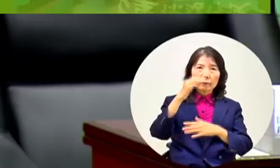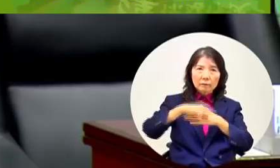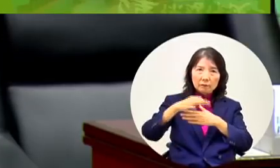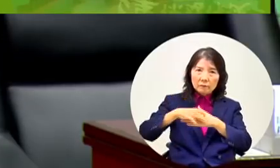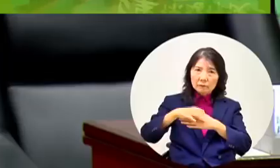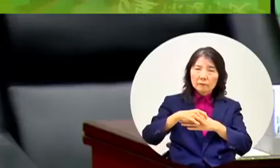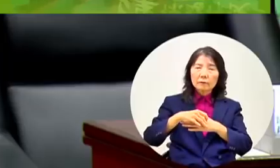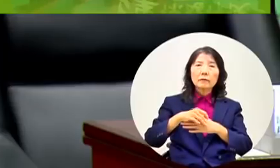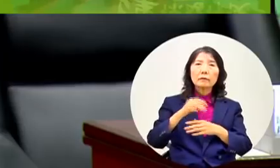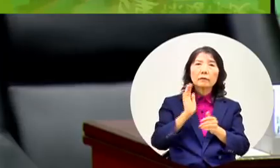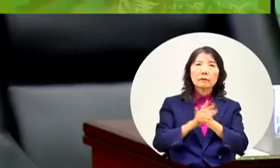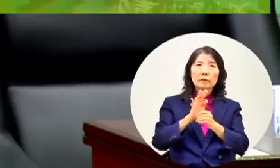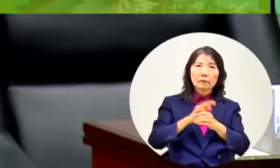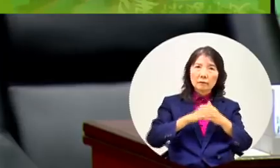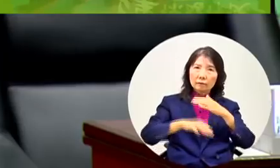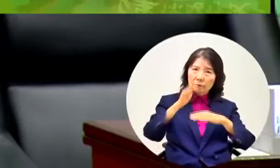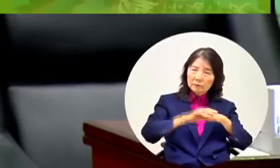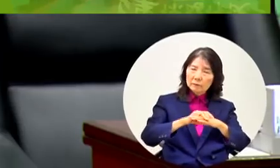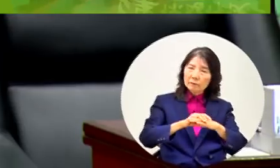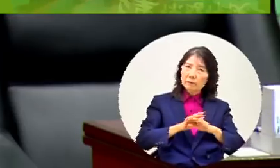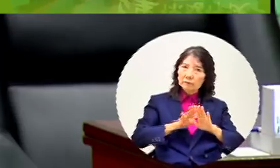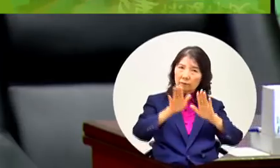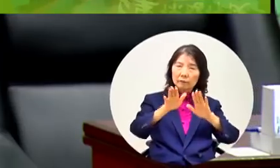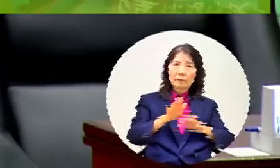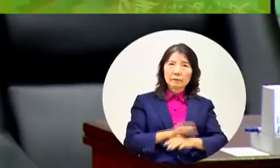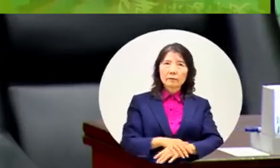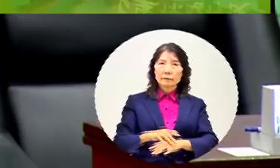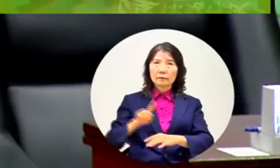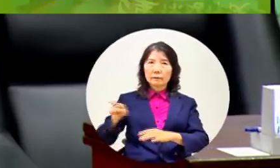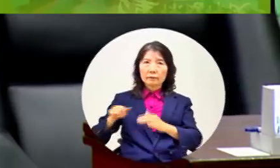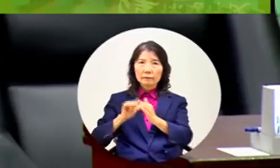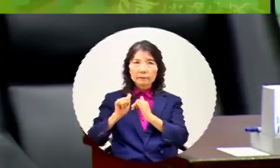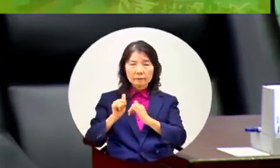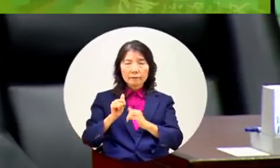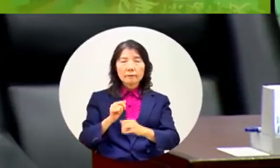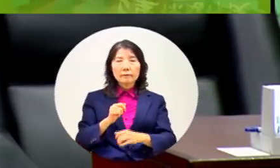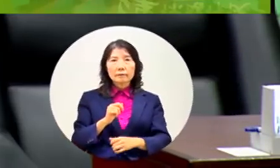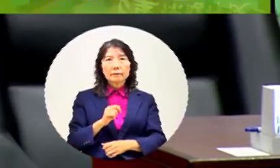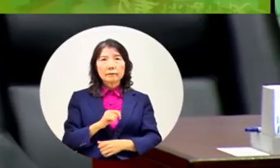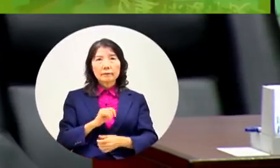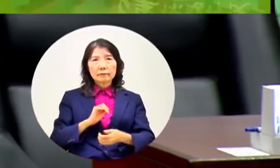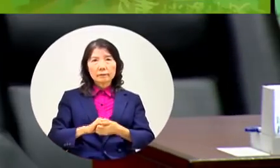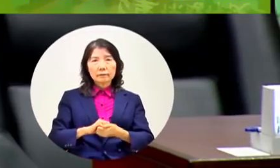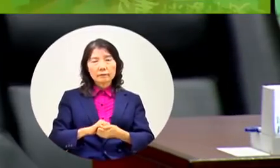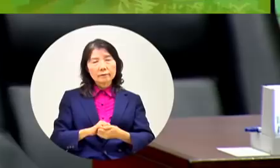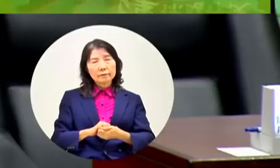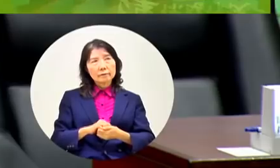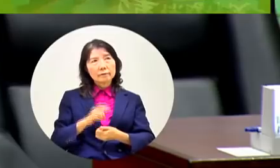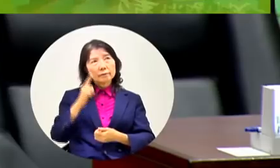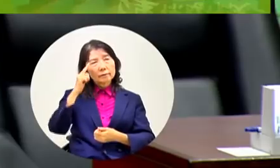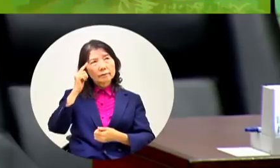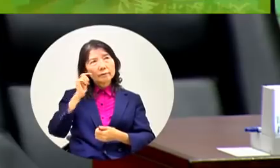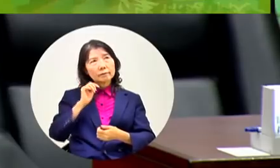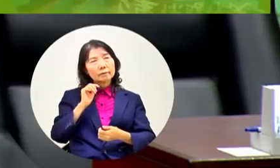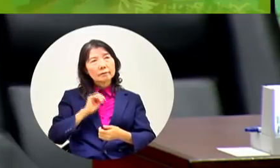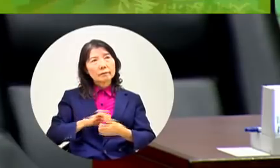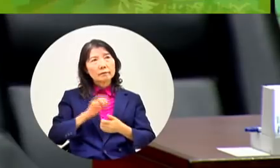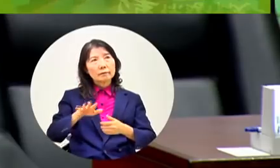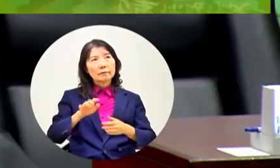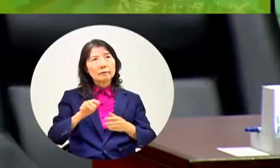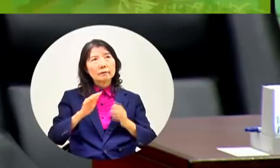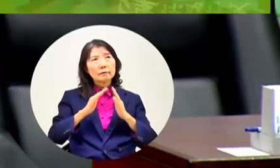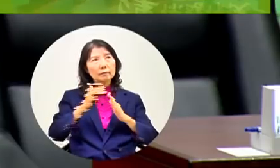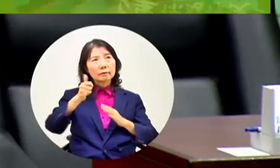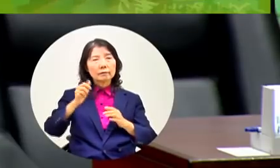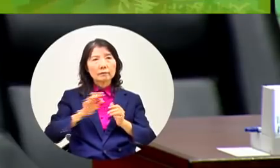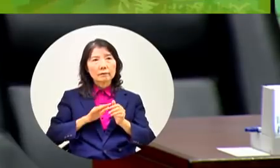来完成未来搁较好，予咱的百姓感觉认定，讲哎，咱即卖咱的市长所带领的团队，所